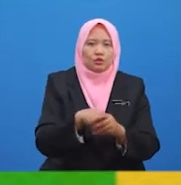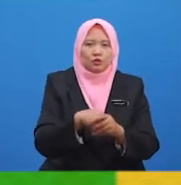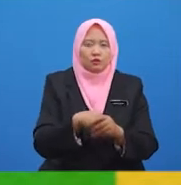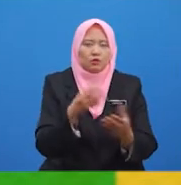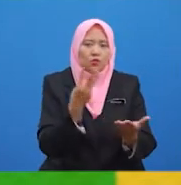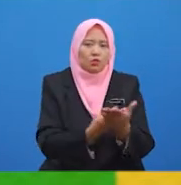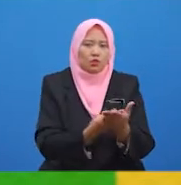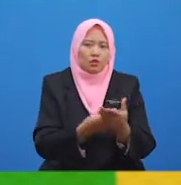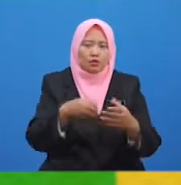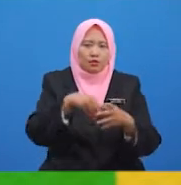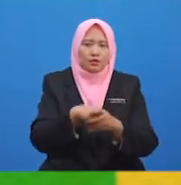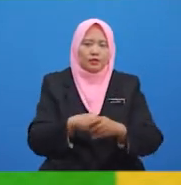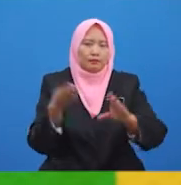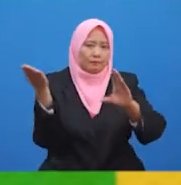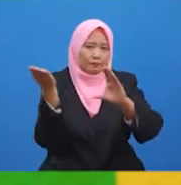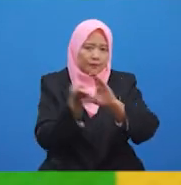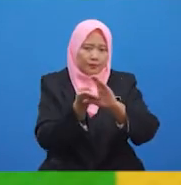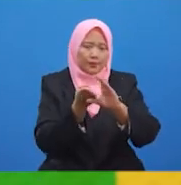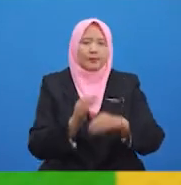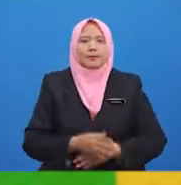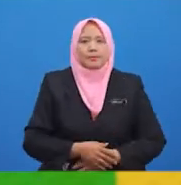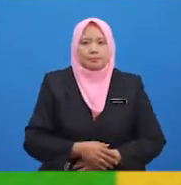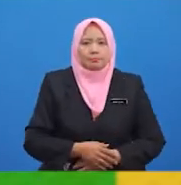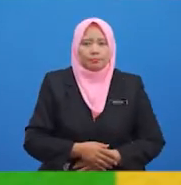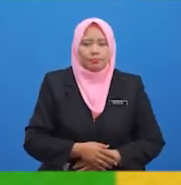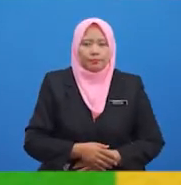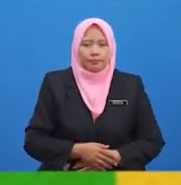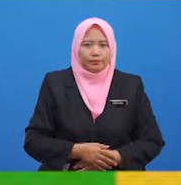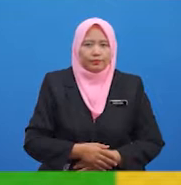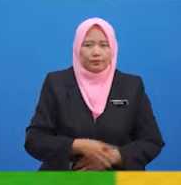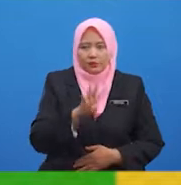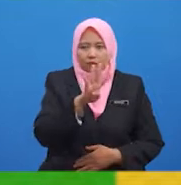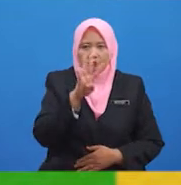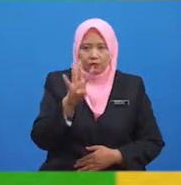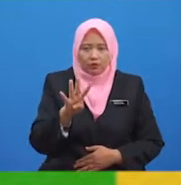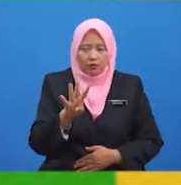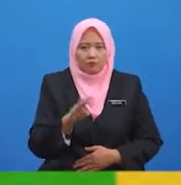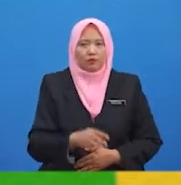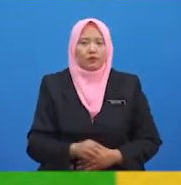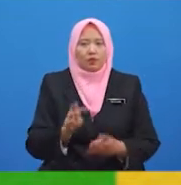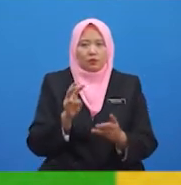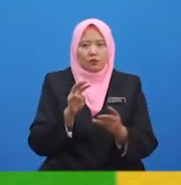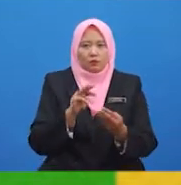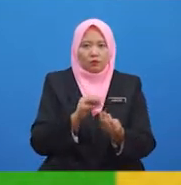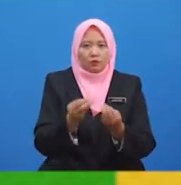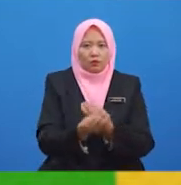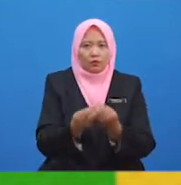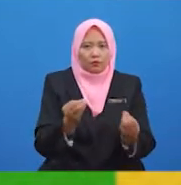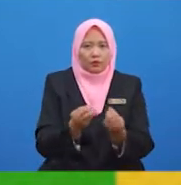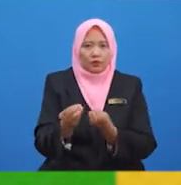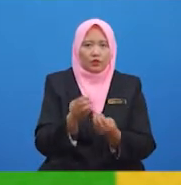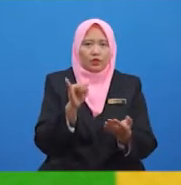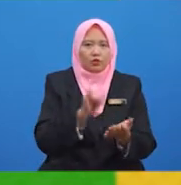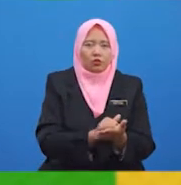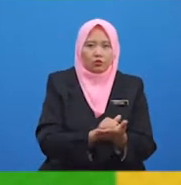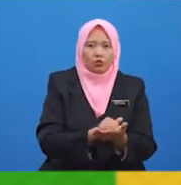Keempat-empat jenis muamalah ini iaitu hibah, qardu, waqaf dan wadi'ah lebih